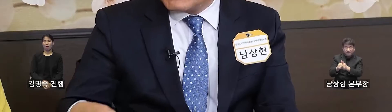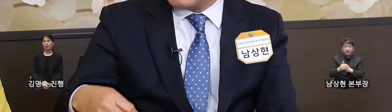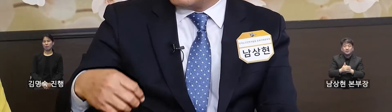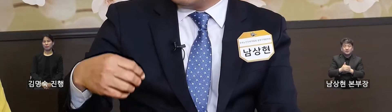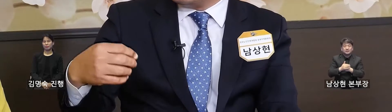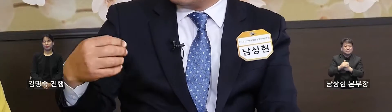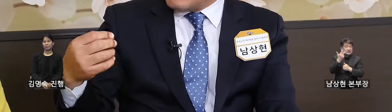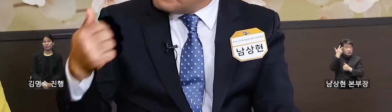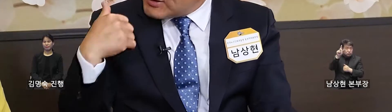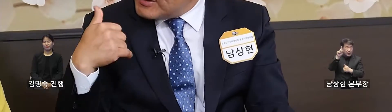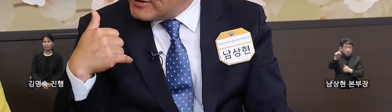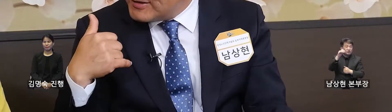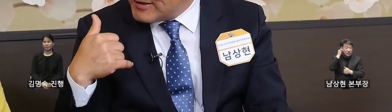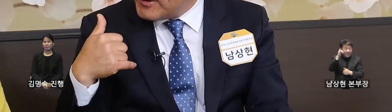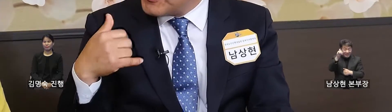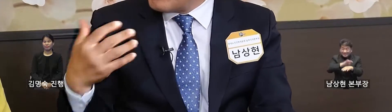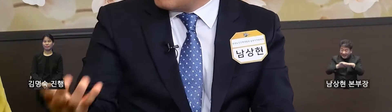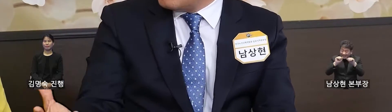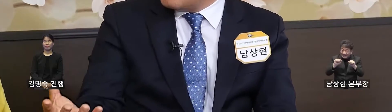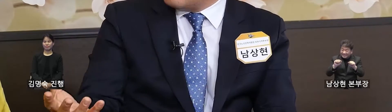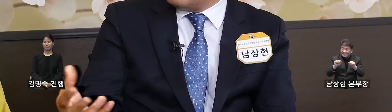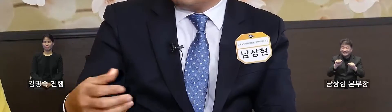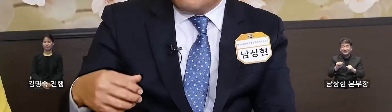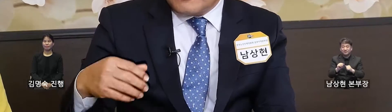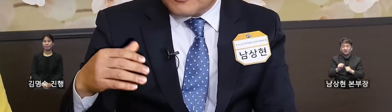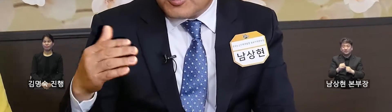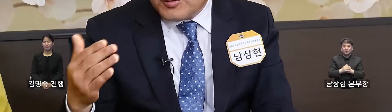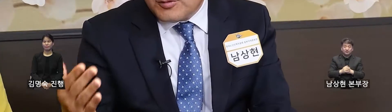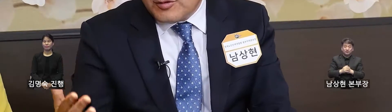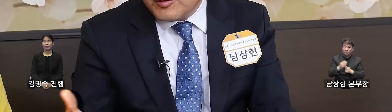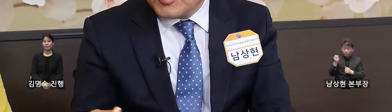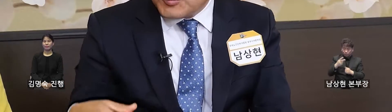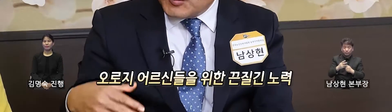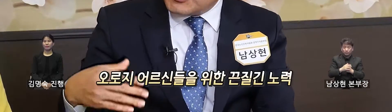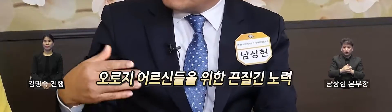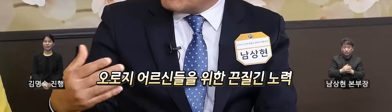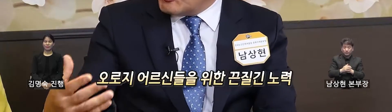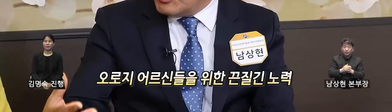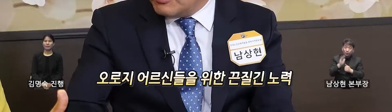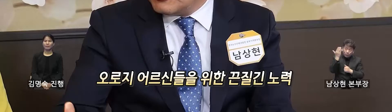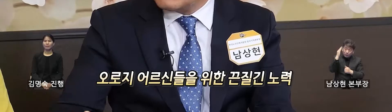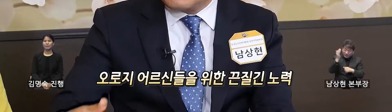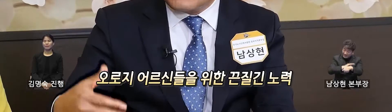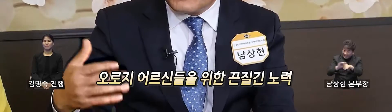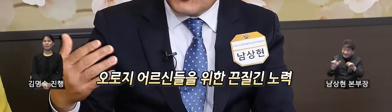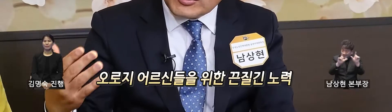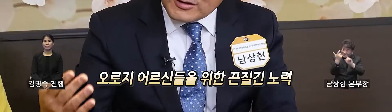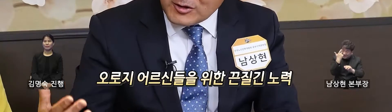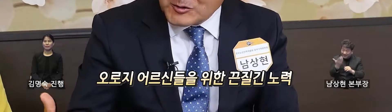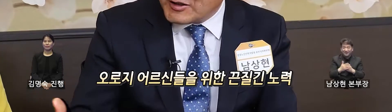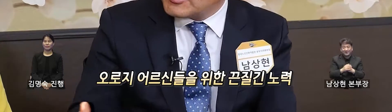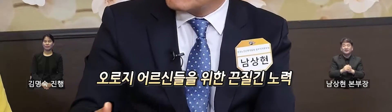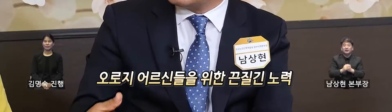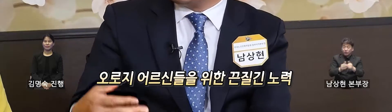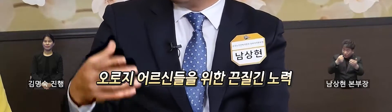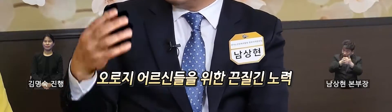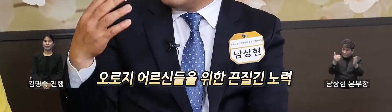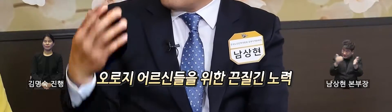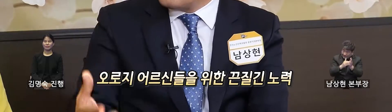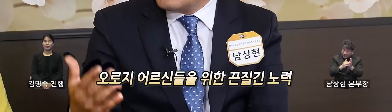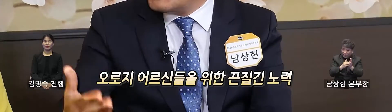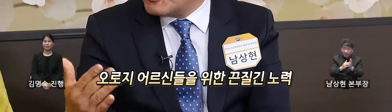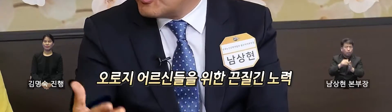일주일에 한 번씩 전화하고 아유 잘 지내세요 라고 얘기도 하고 또 어유 요새는 어떻게 지내세요 어떻게